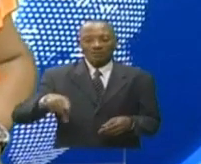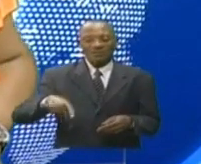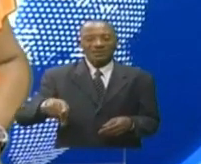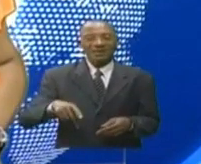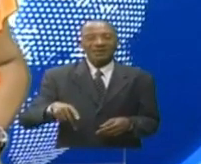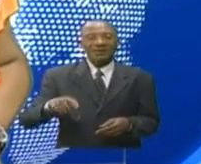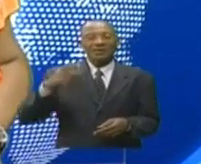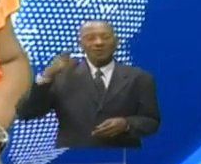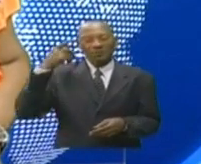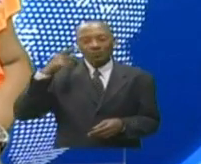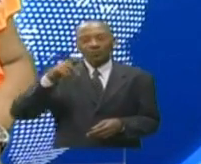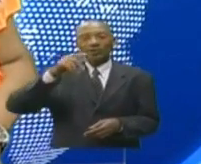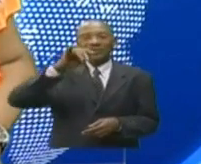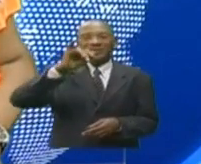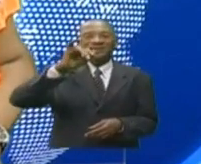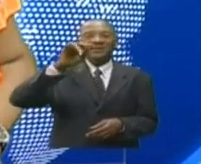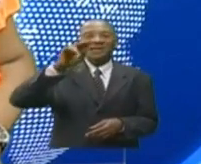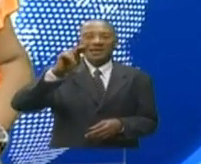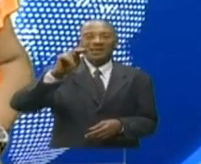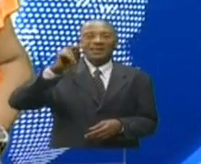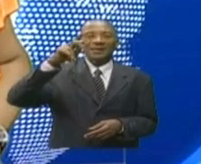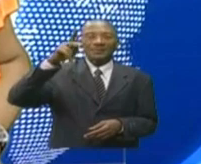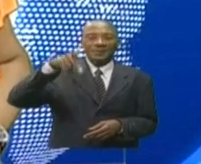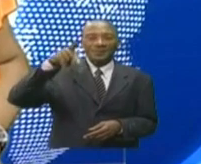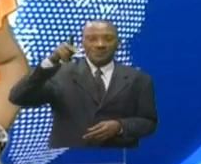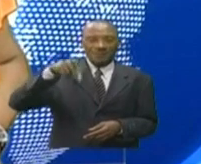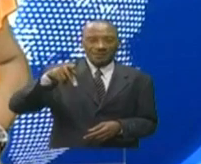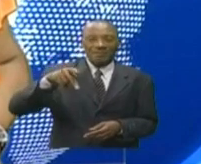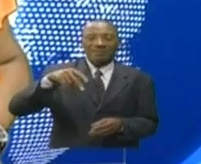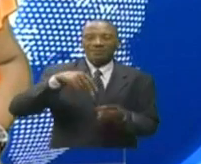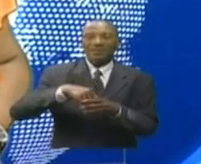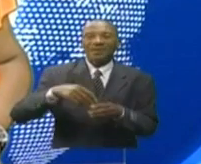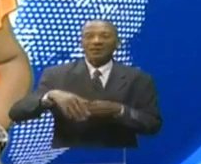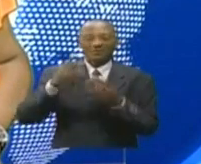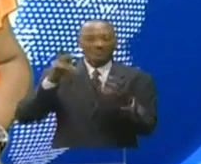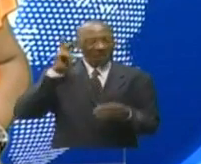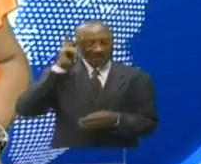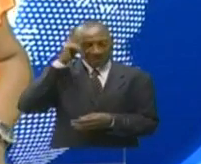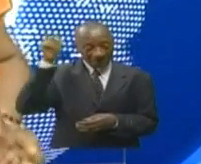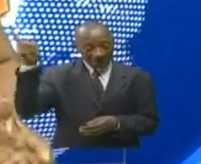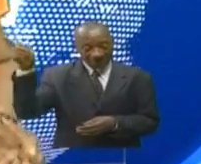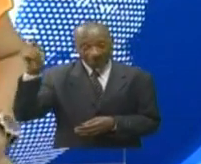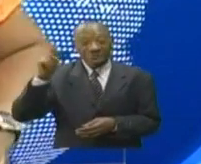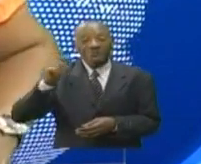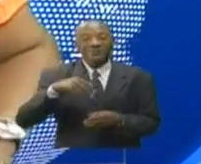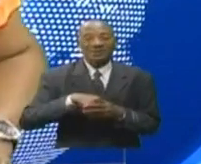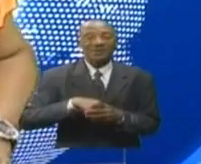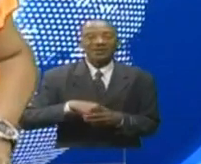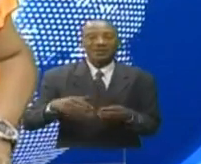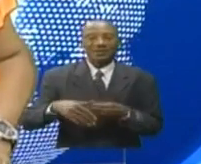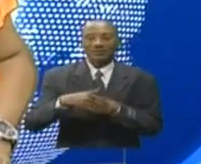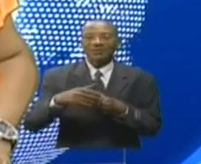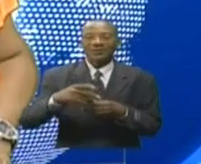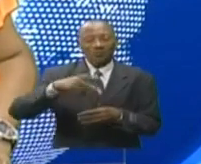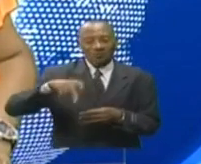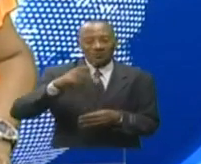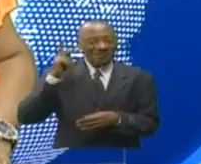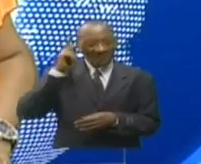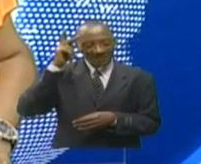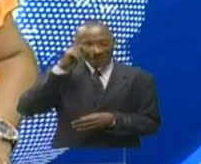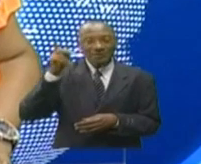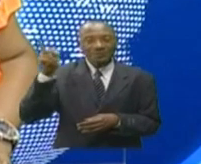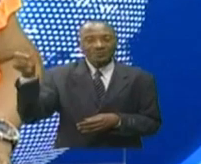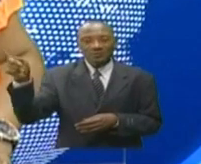au Haut-Katanga. La cérémonie de remise reprise entre le directeur sortant Jean-Marie Mouloumé et le directeur entrant Joël Mukomba a eu